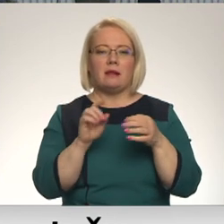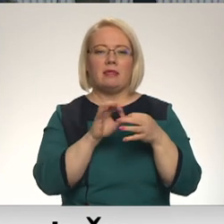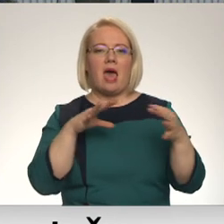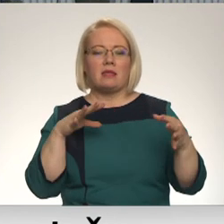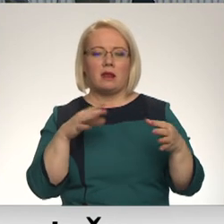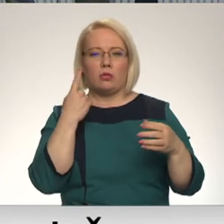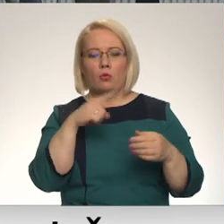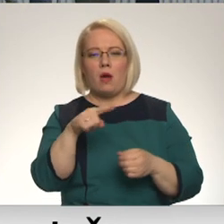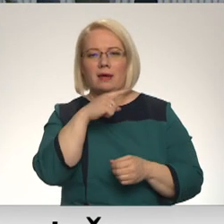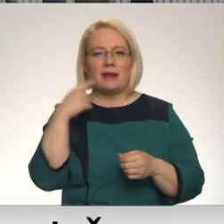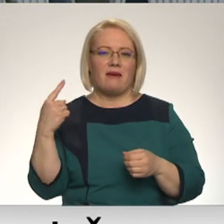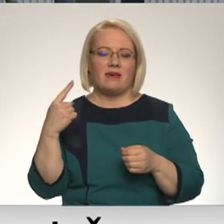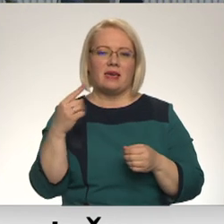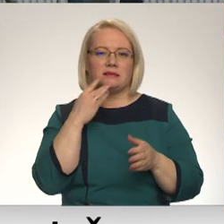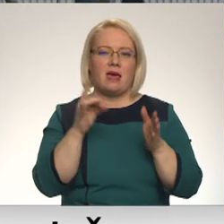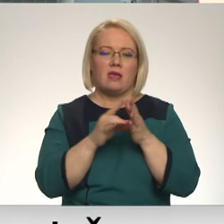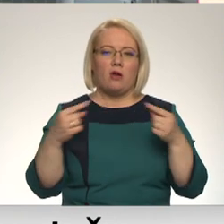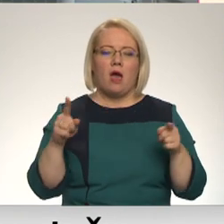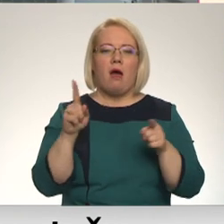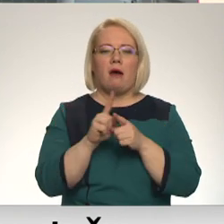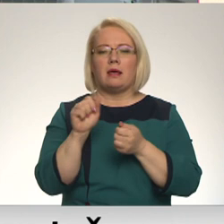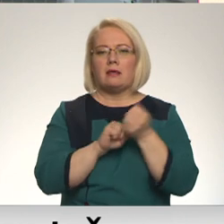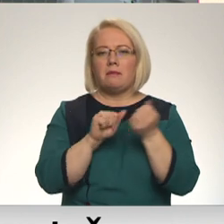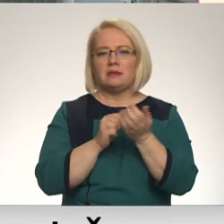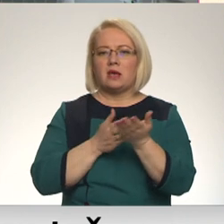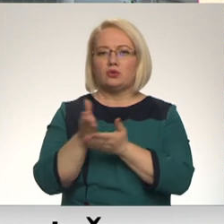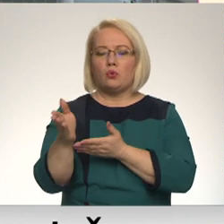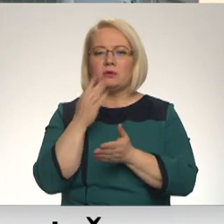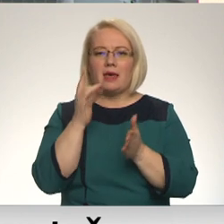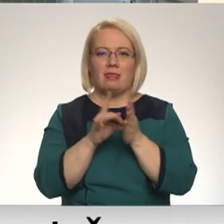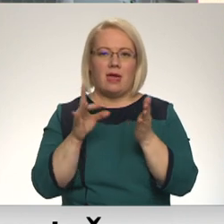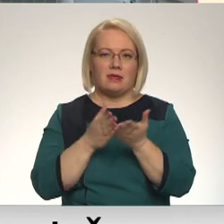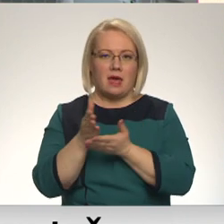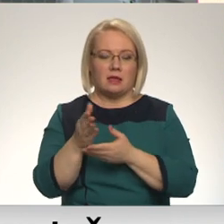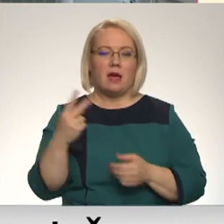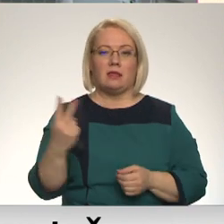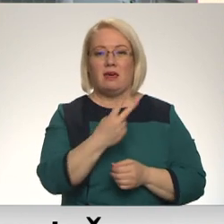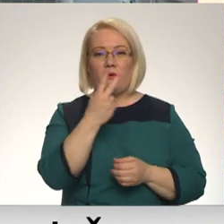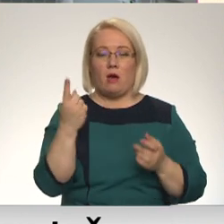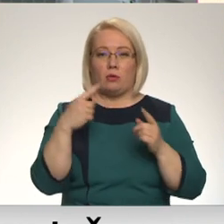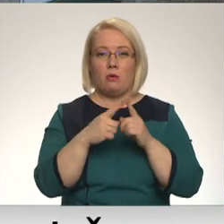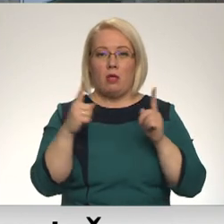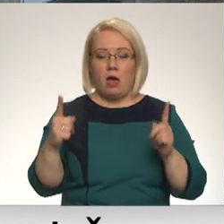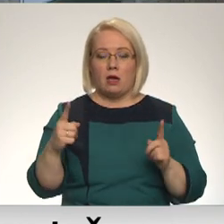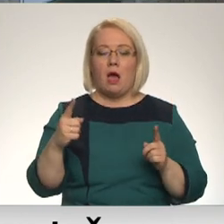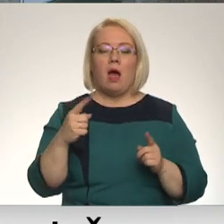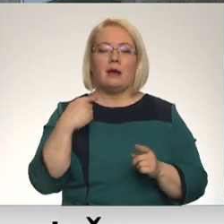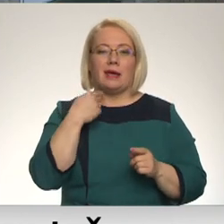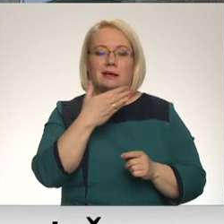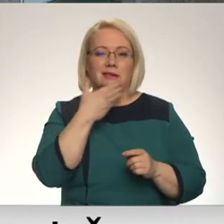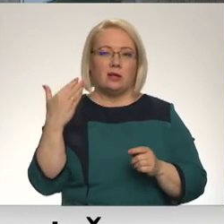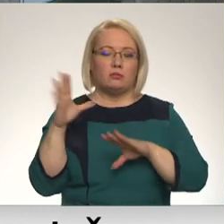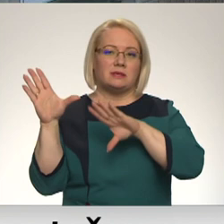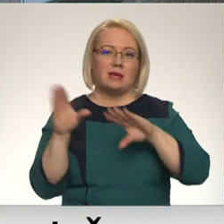Krievijas energoresursiem, gan zaļais kurs enerģētikā. Paredzēts, ka turmāko 2 gadu laikā uzņēmums samazinās dabas gāzes